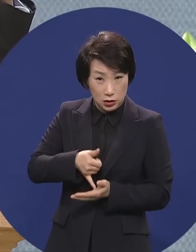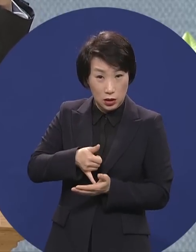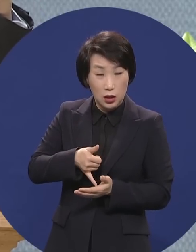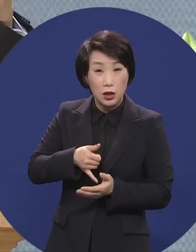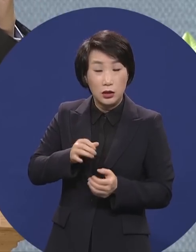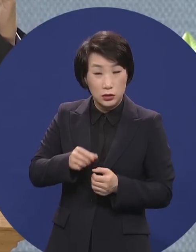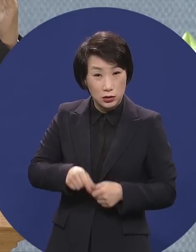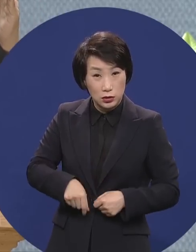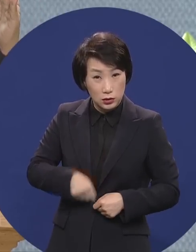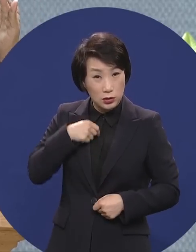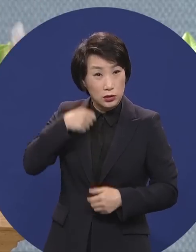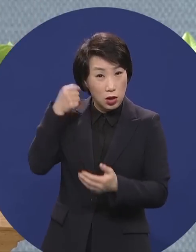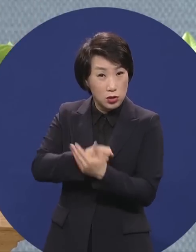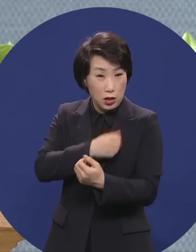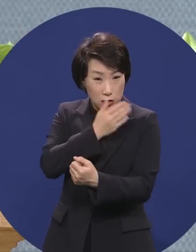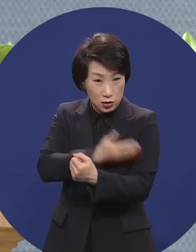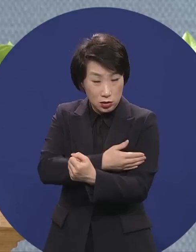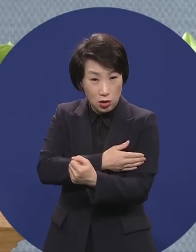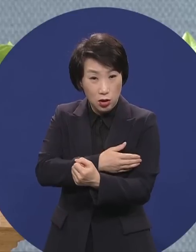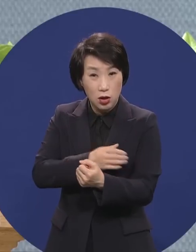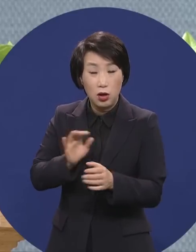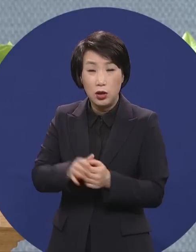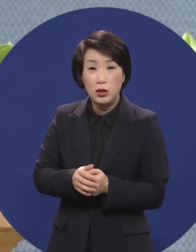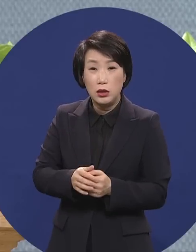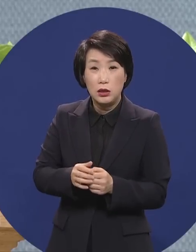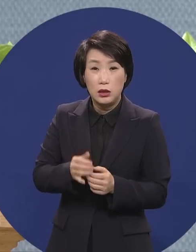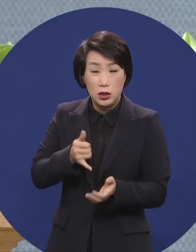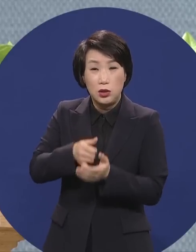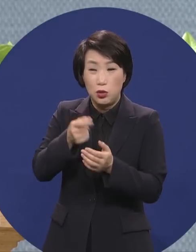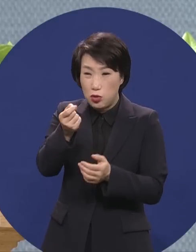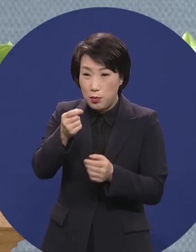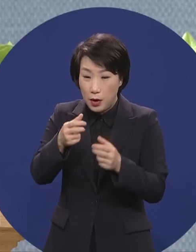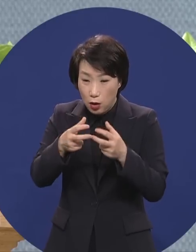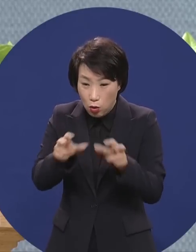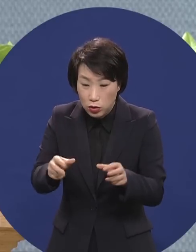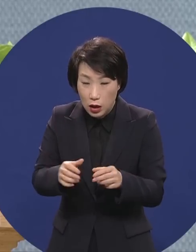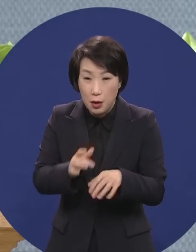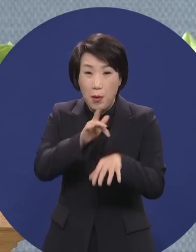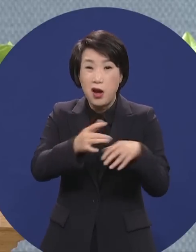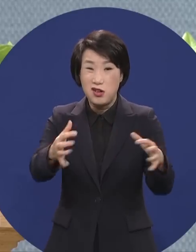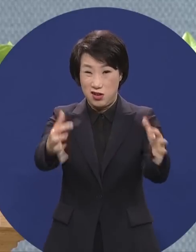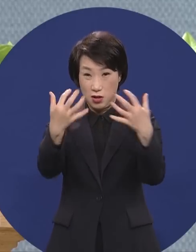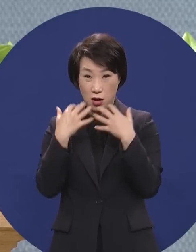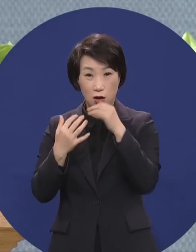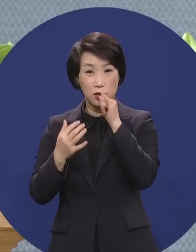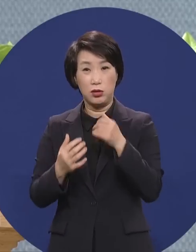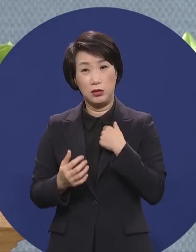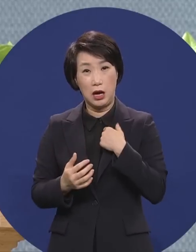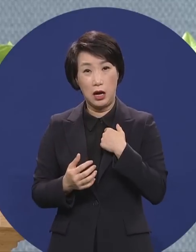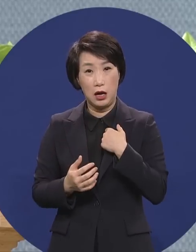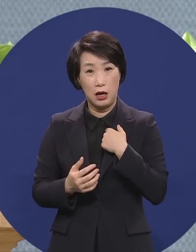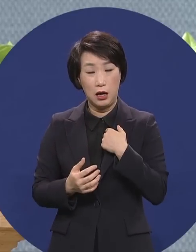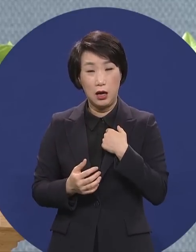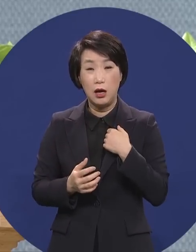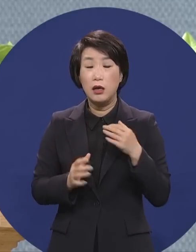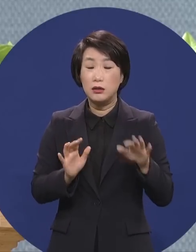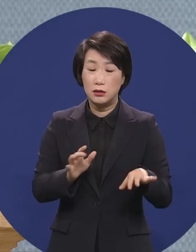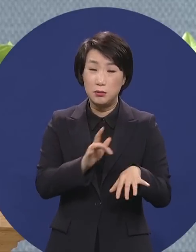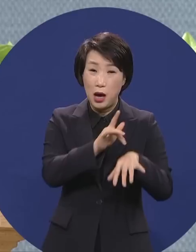어딘가 조금만 고장이 나면 그 틈을 타고 마귀 역사는 부물처럼 들어와서 나를